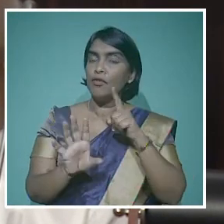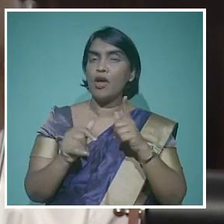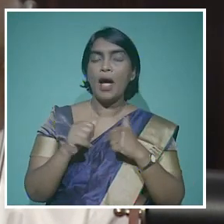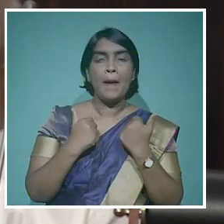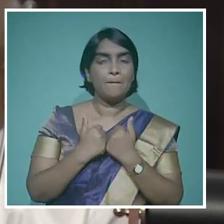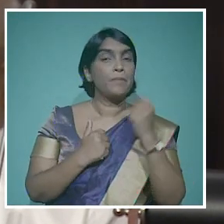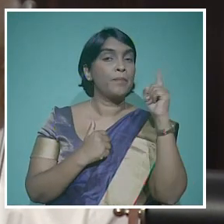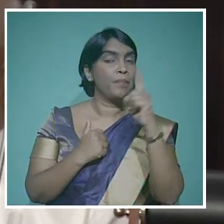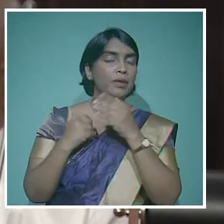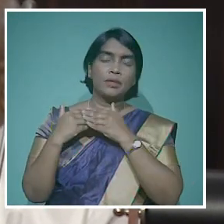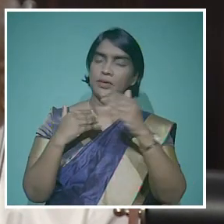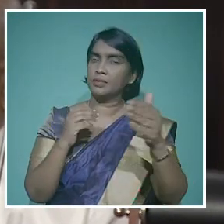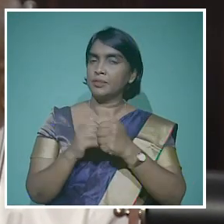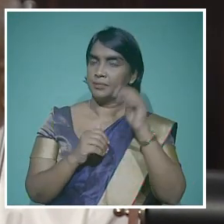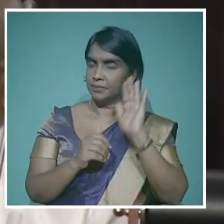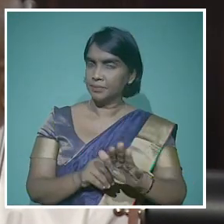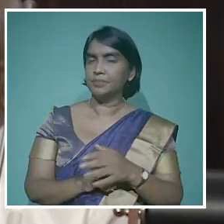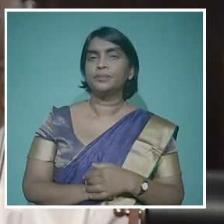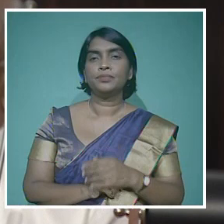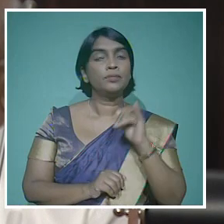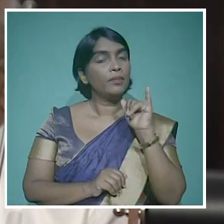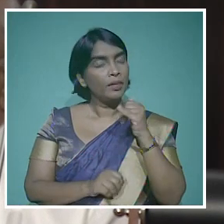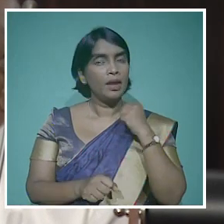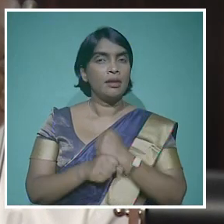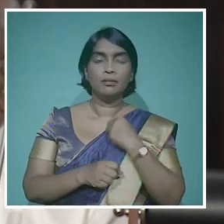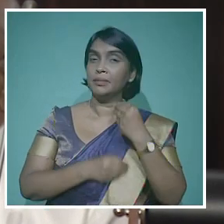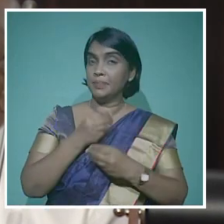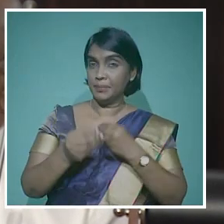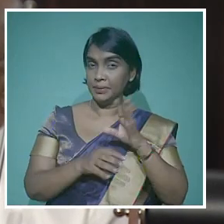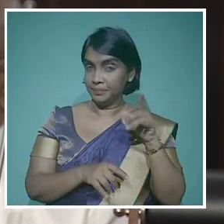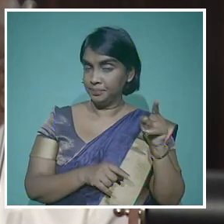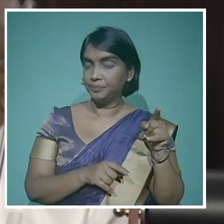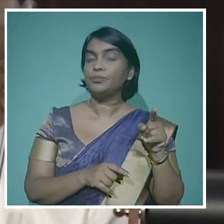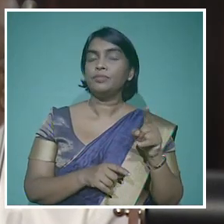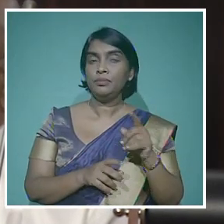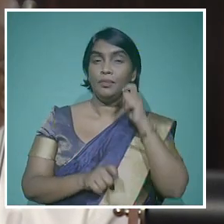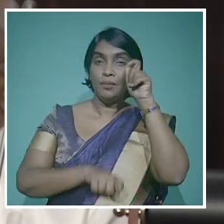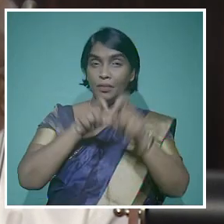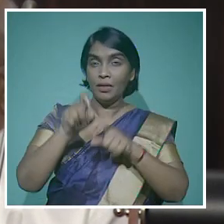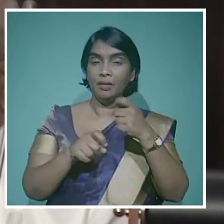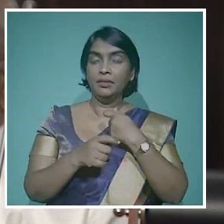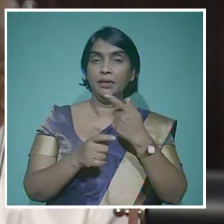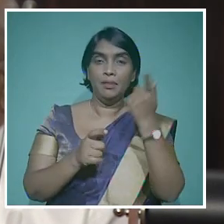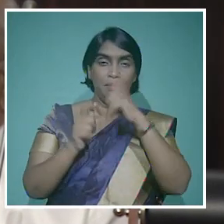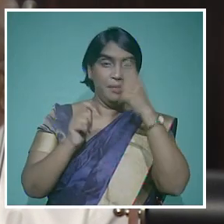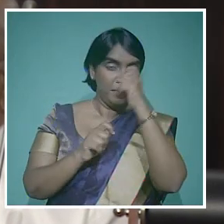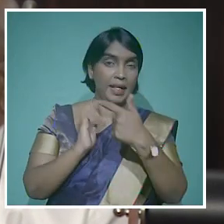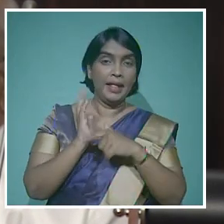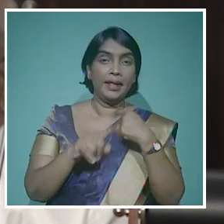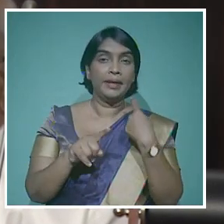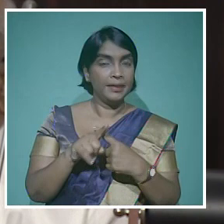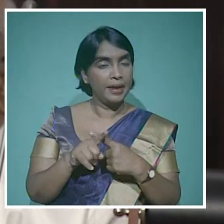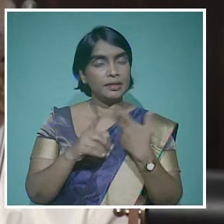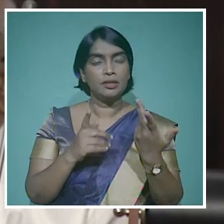මාස පළවෙනි දින සිට ක්‍රියාත්මක කරනවා. ඇතැම් රාජ්‍ය ව්‍යවසායන් විසින් සේවකයන්ගෙන් උපයන විට ගෙවීමේ බද්ද